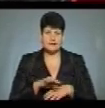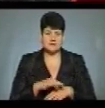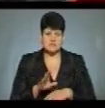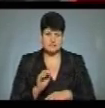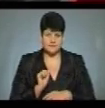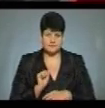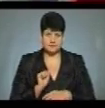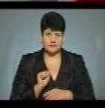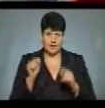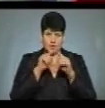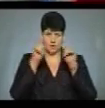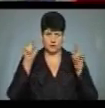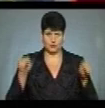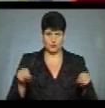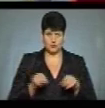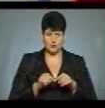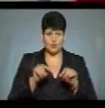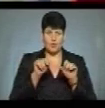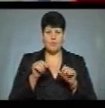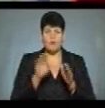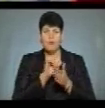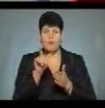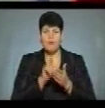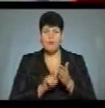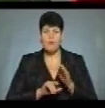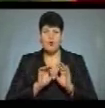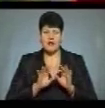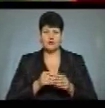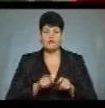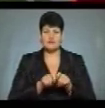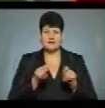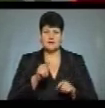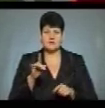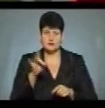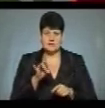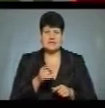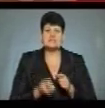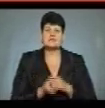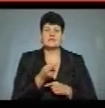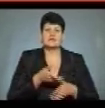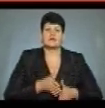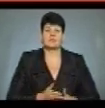Меморіальну дошку поету і прозаїку Івану Ігнатюку відкрили у Дзвенячій на Збаращині, звідки він був родом.